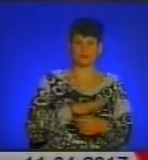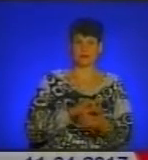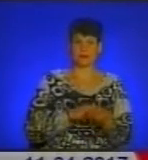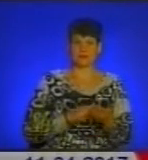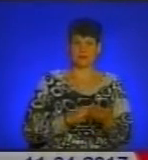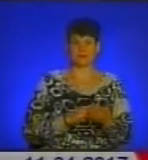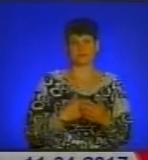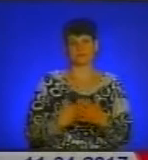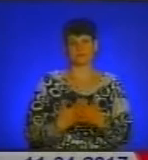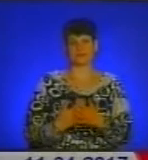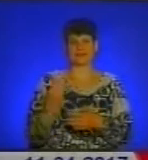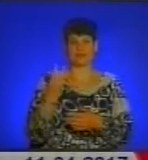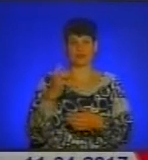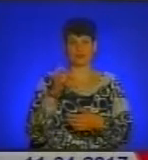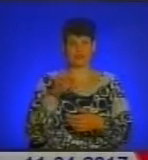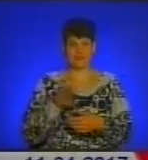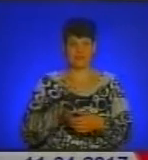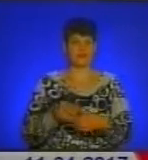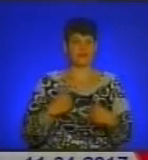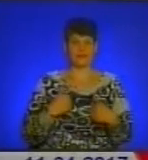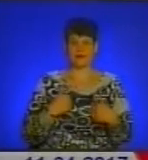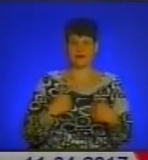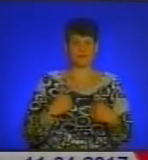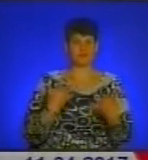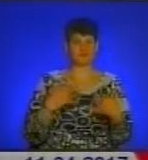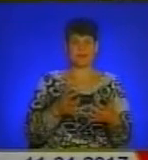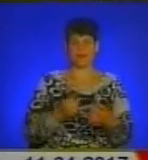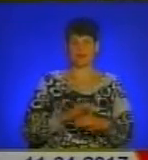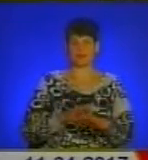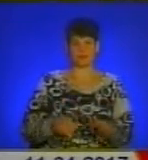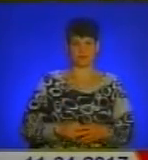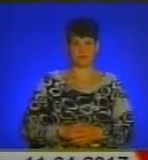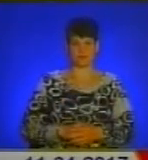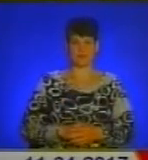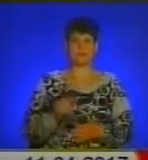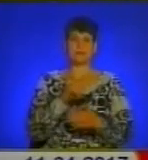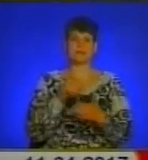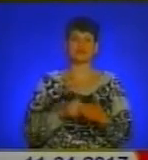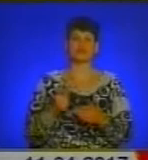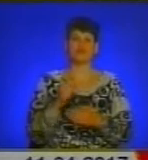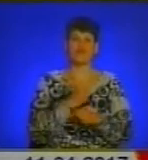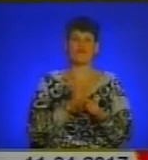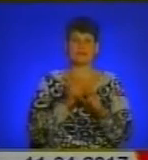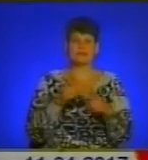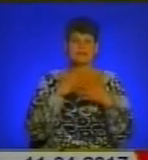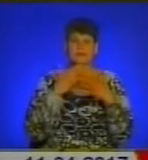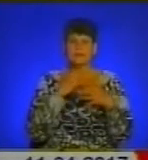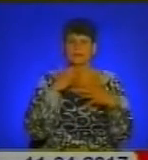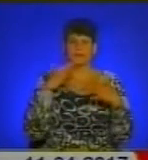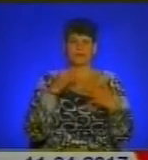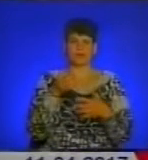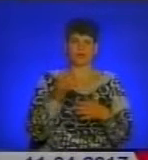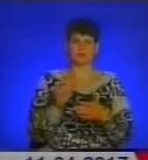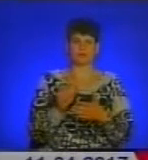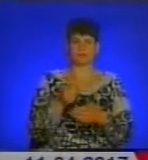виписаний, скажімо, там 3 квітня, я б вже не отримав це. На запитання, чому в аптеці немає більшості медикаментів, які б